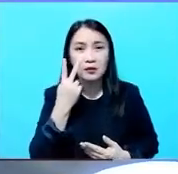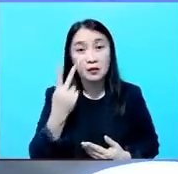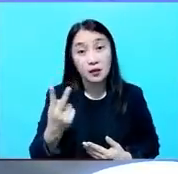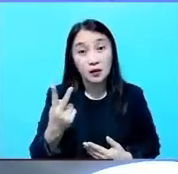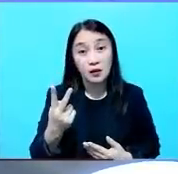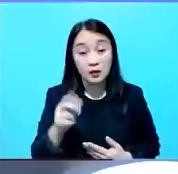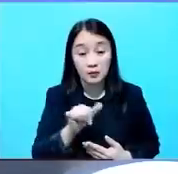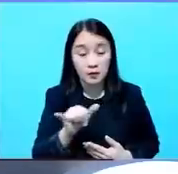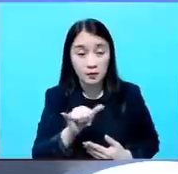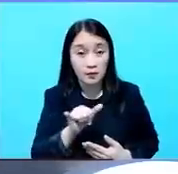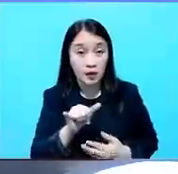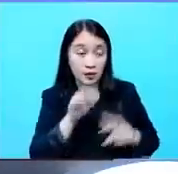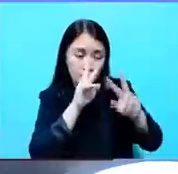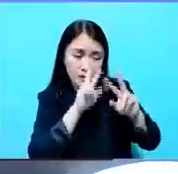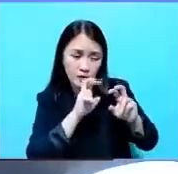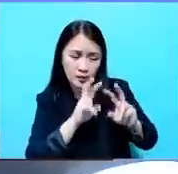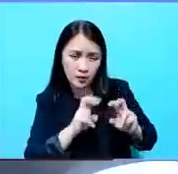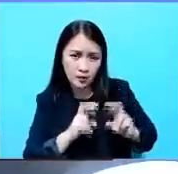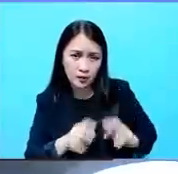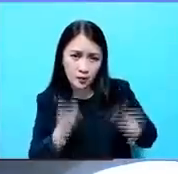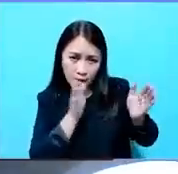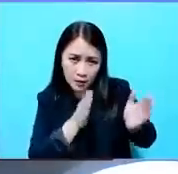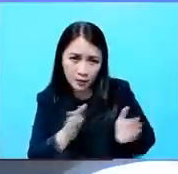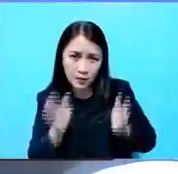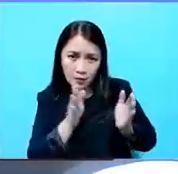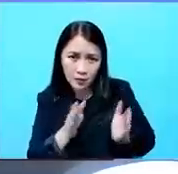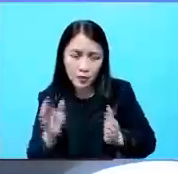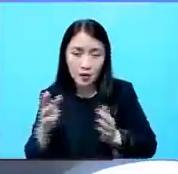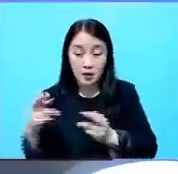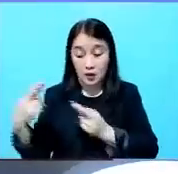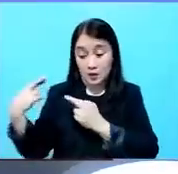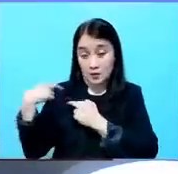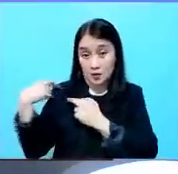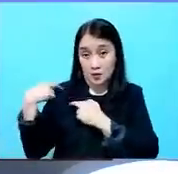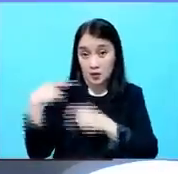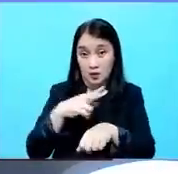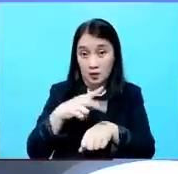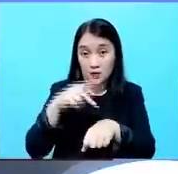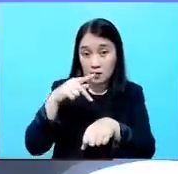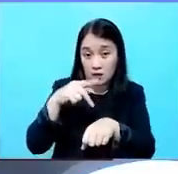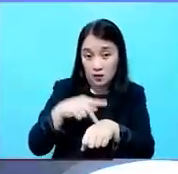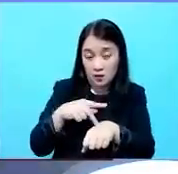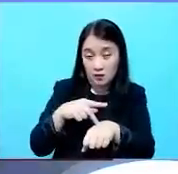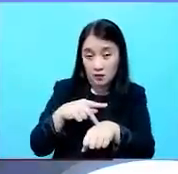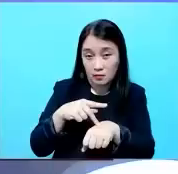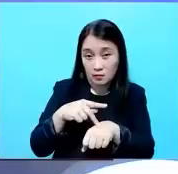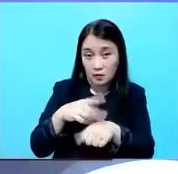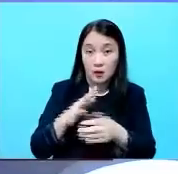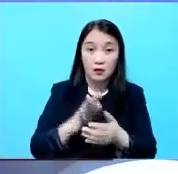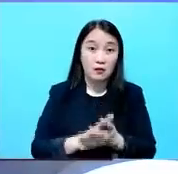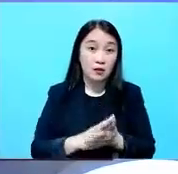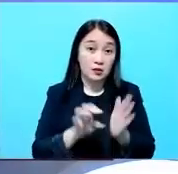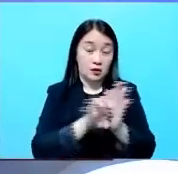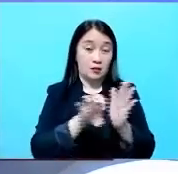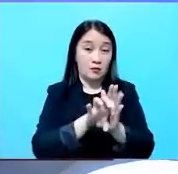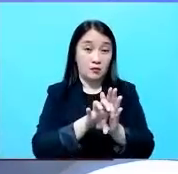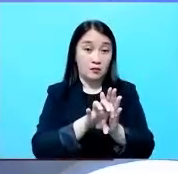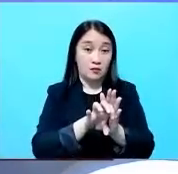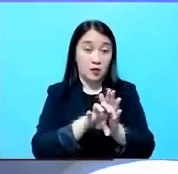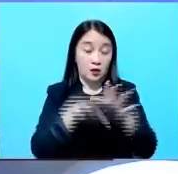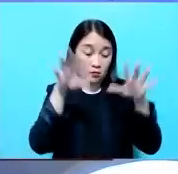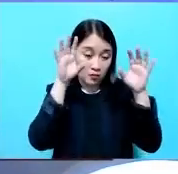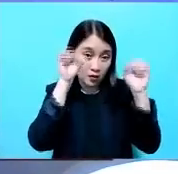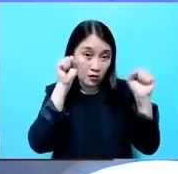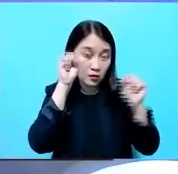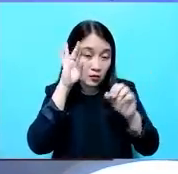o klaruhin din ang responsibilidad ng Pilipinas sa MDT. Halimbawa, sinabi po ni Pangulong Marcos na hindi niya